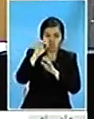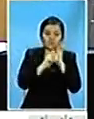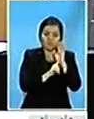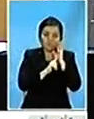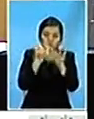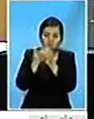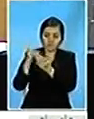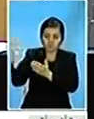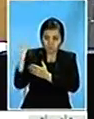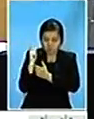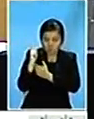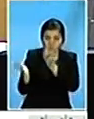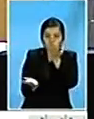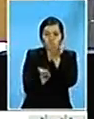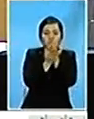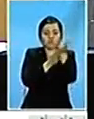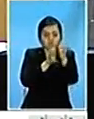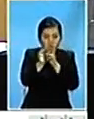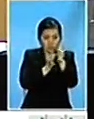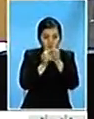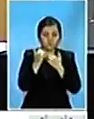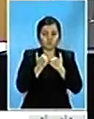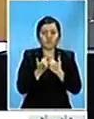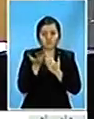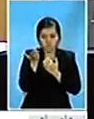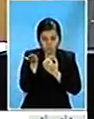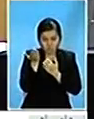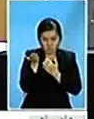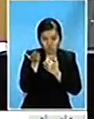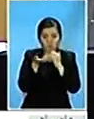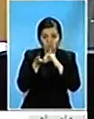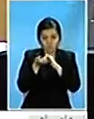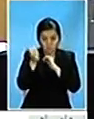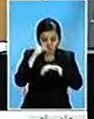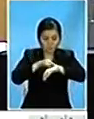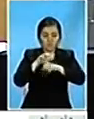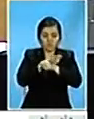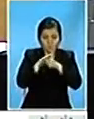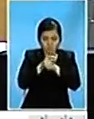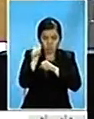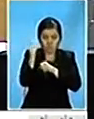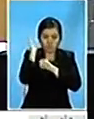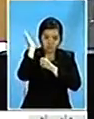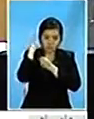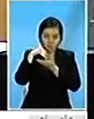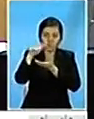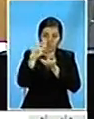ของเงินกู้มาประกอบการอธิบายนะขอความเอาว่าเอาพอสมควรแล้วกันนะครับเชิญต่